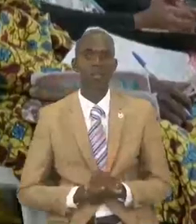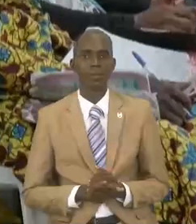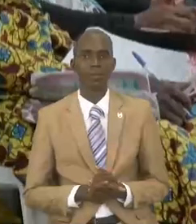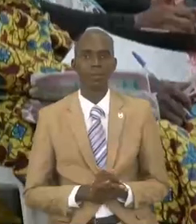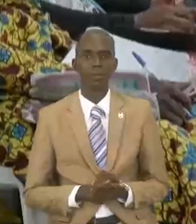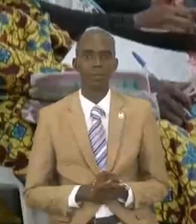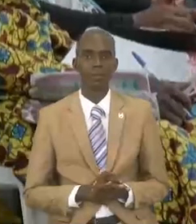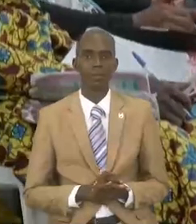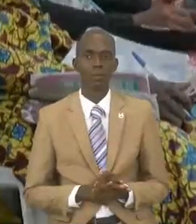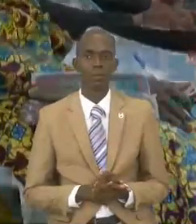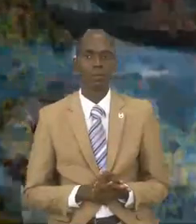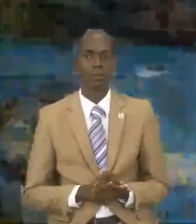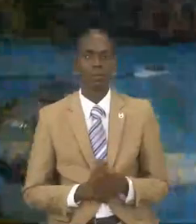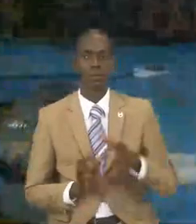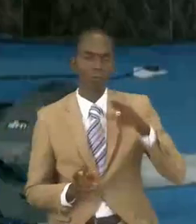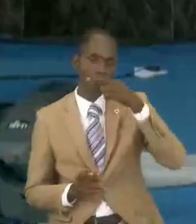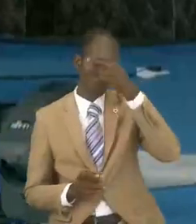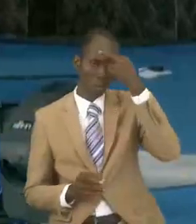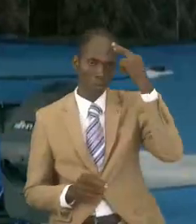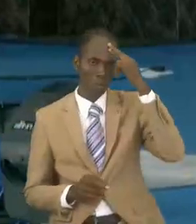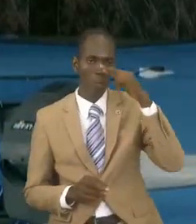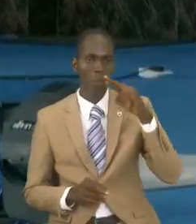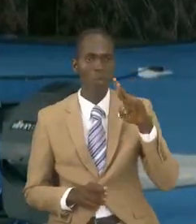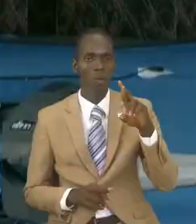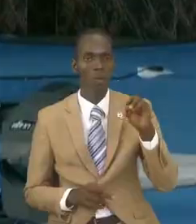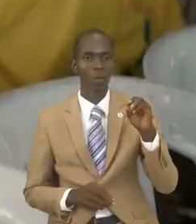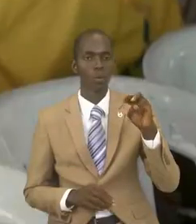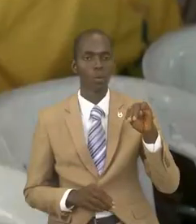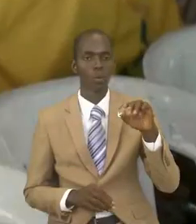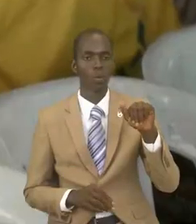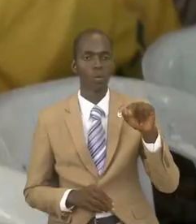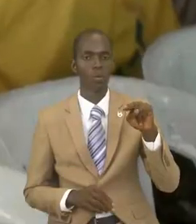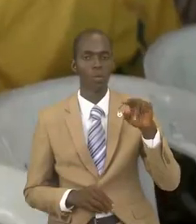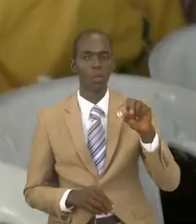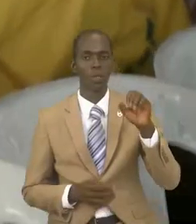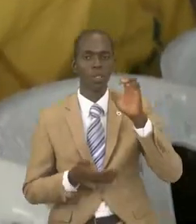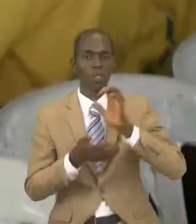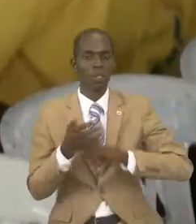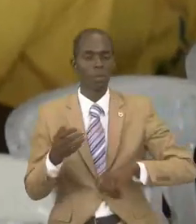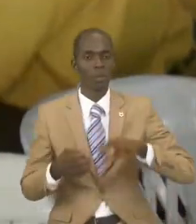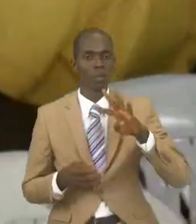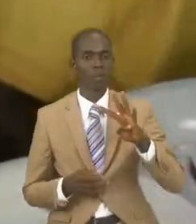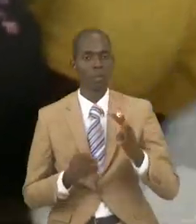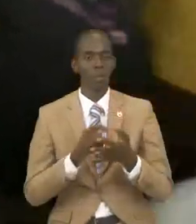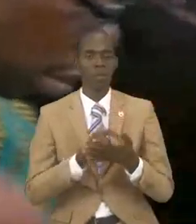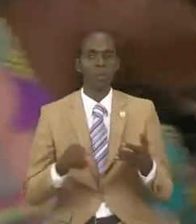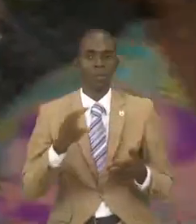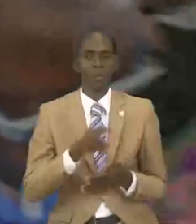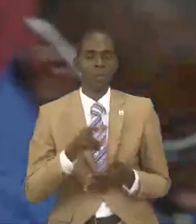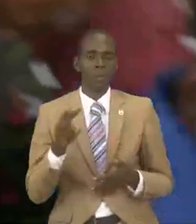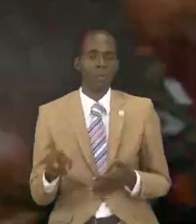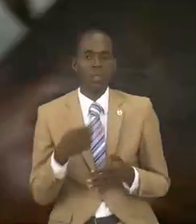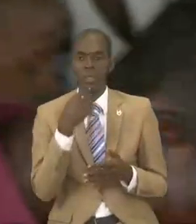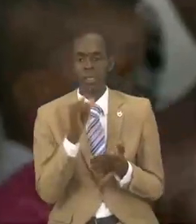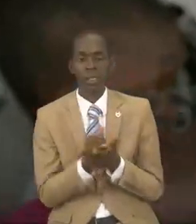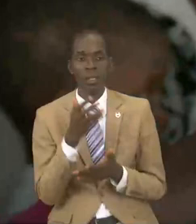vous êtes là. Romains 4, je lis verset 22, Romains 4,